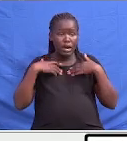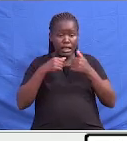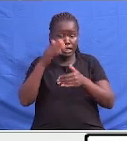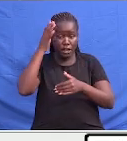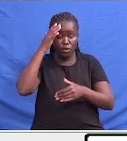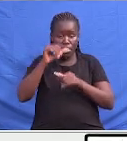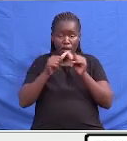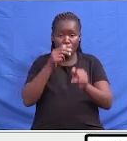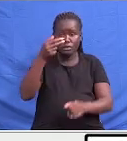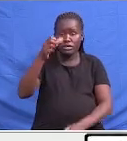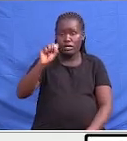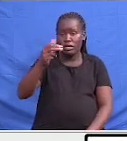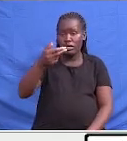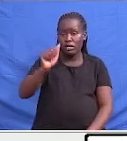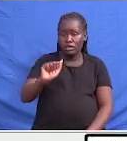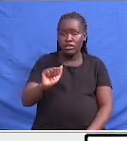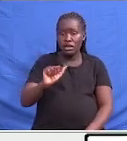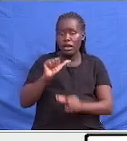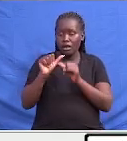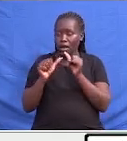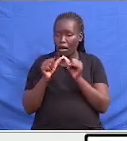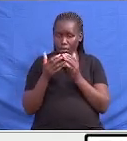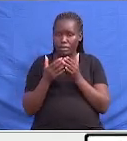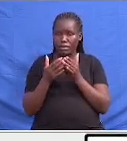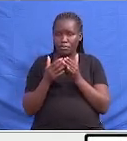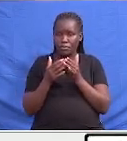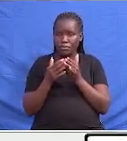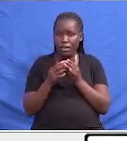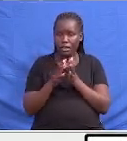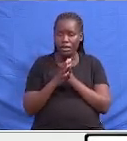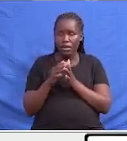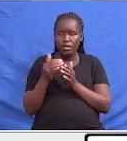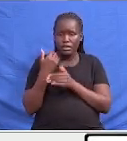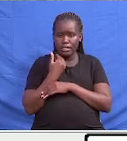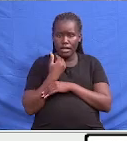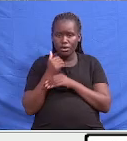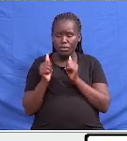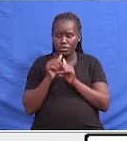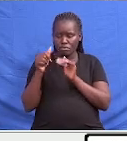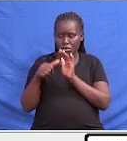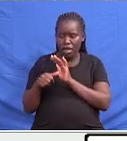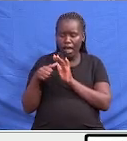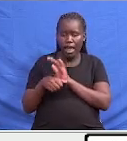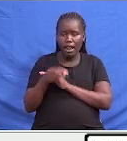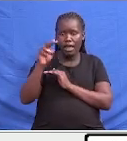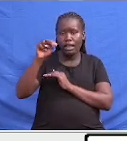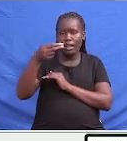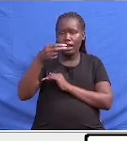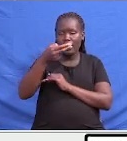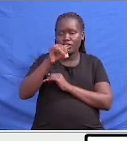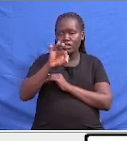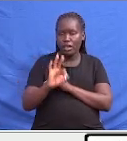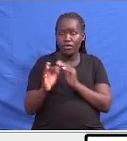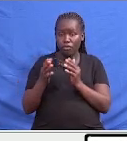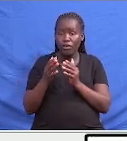wa hazina ya dharura sugu na ugonjwa muhimu umeundwa kushughulikia mapengo yaliyokuwepo chini ya NHIF, ambapo huduma